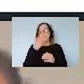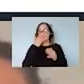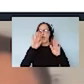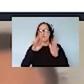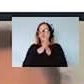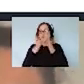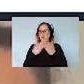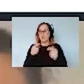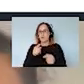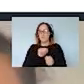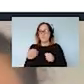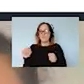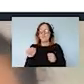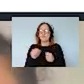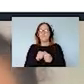Państwu książkę, która jest,